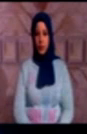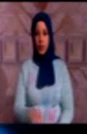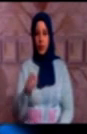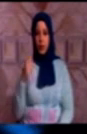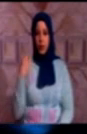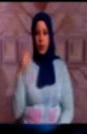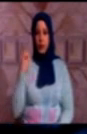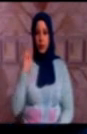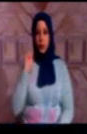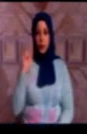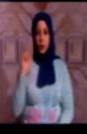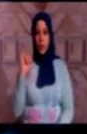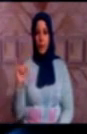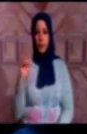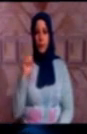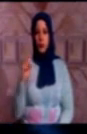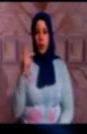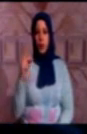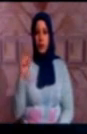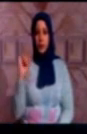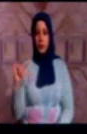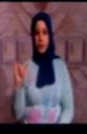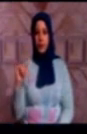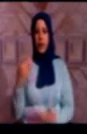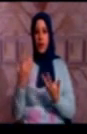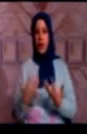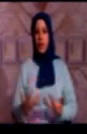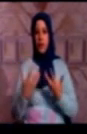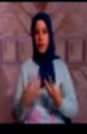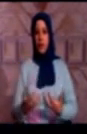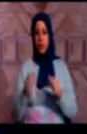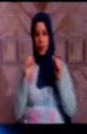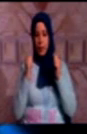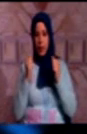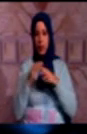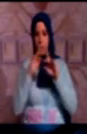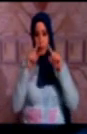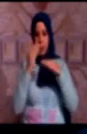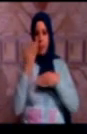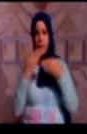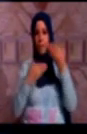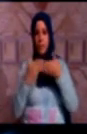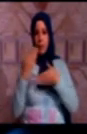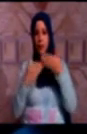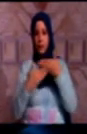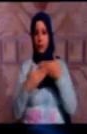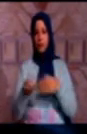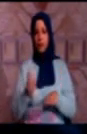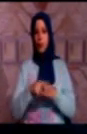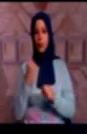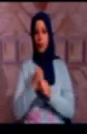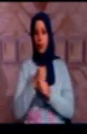الاجازات ان هو بيحدث تخفيف احمال بالنسبه للمباني والمصالح الحكوميه